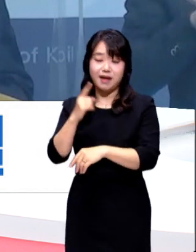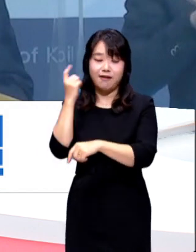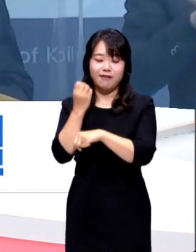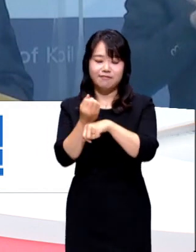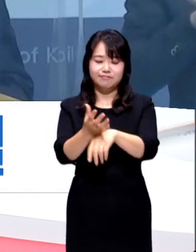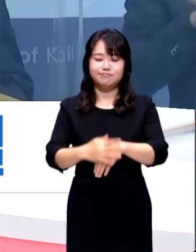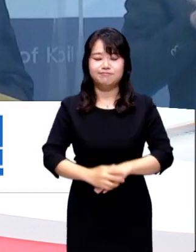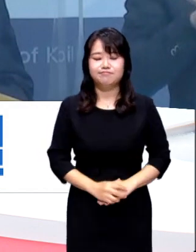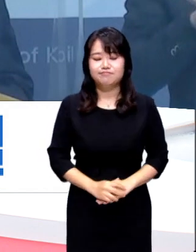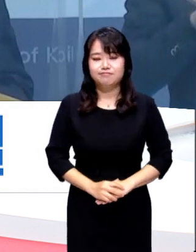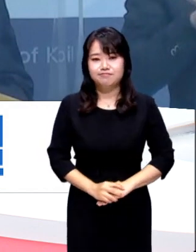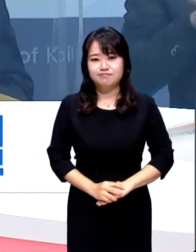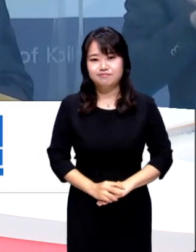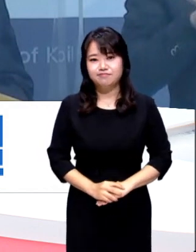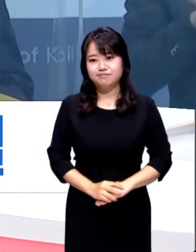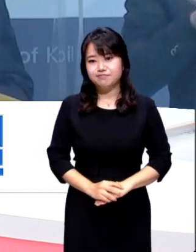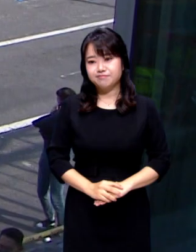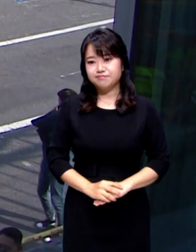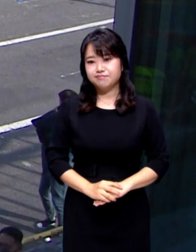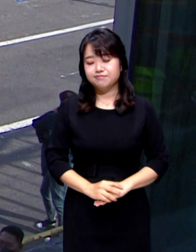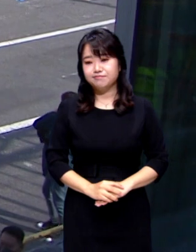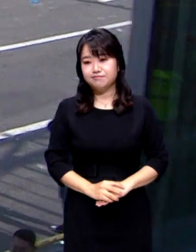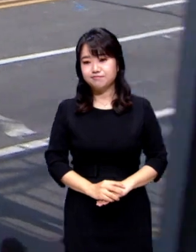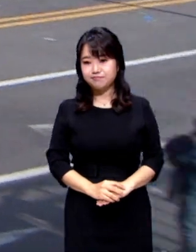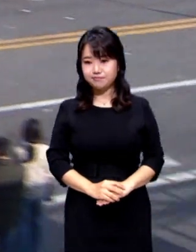이재원 기자가 보도합니다.